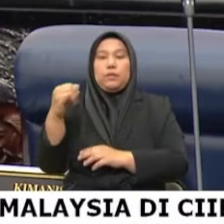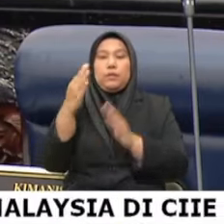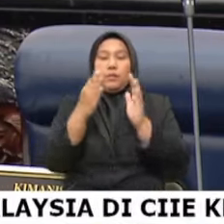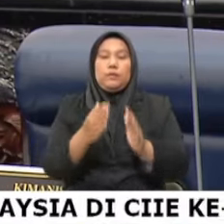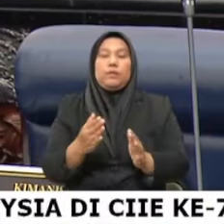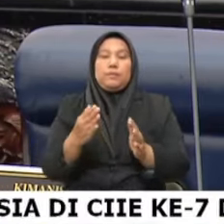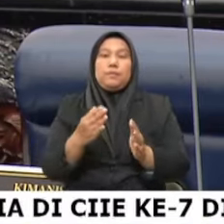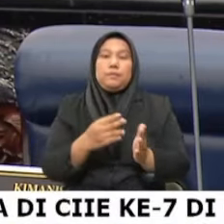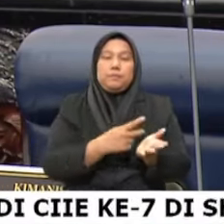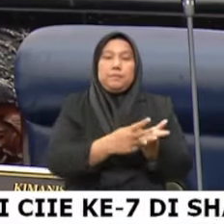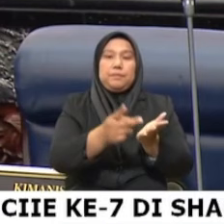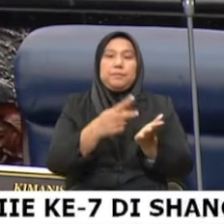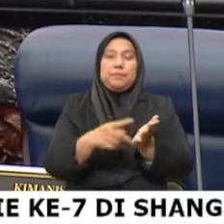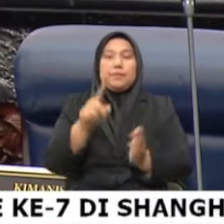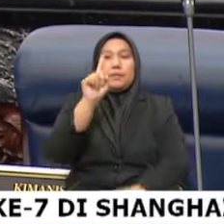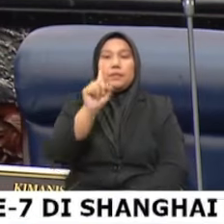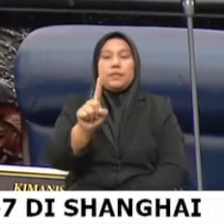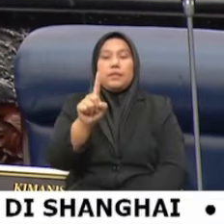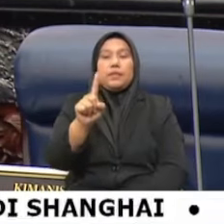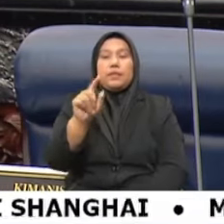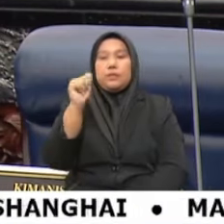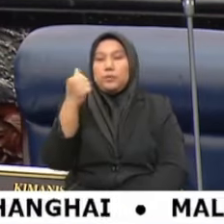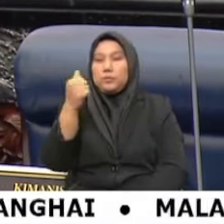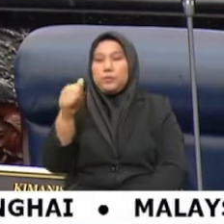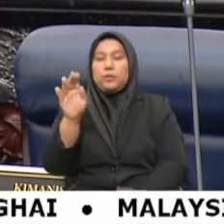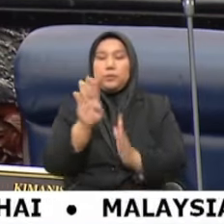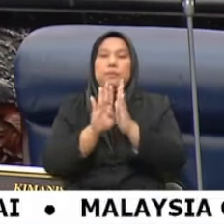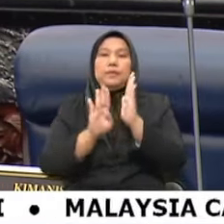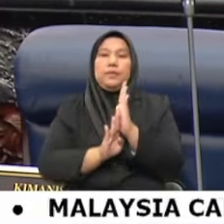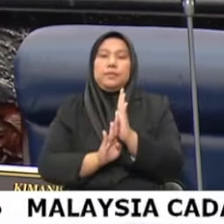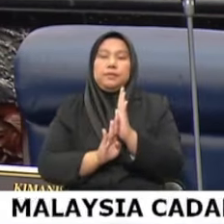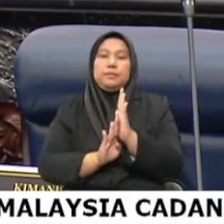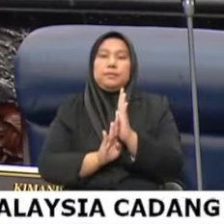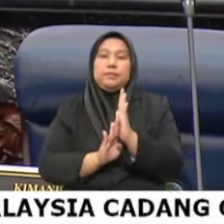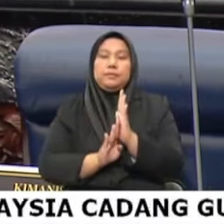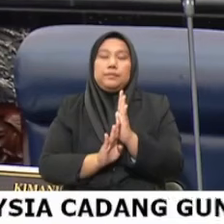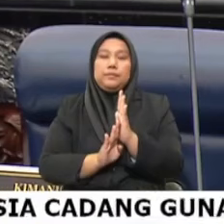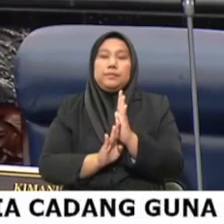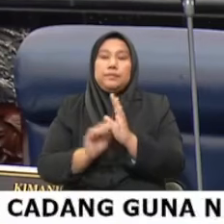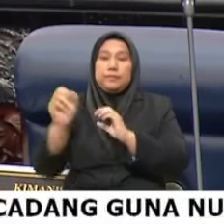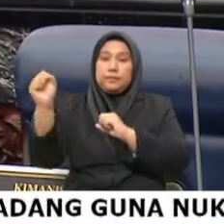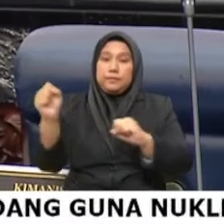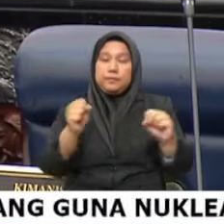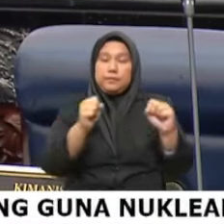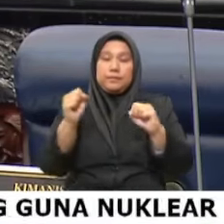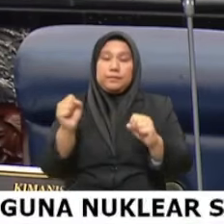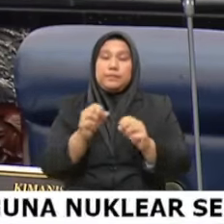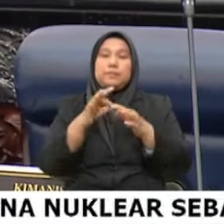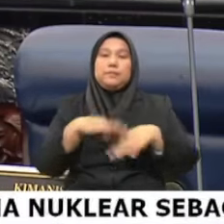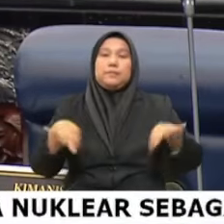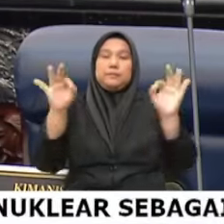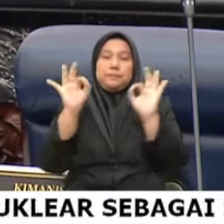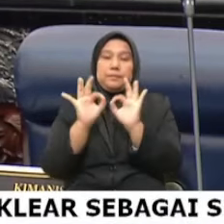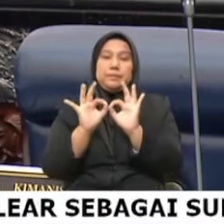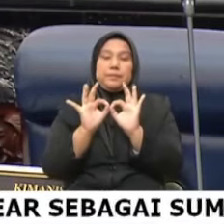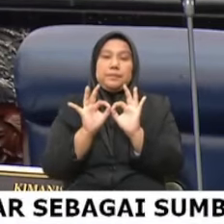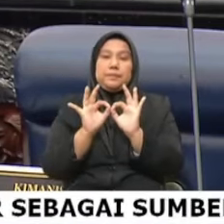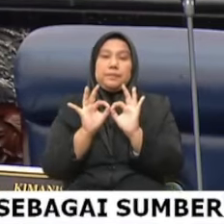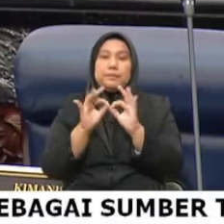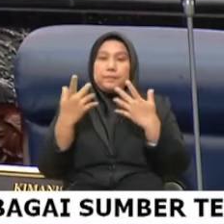perbelanjaan sebanyak ringgit Malaysia 110 bilion. Antara strategi-strategi utama yang